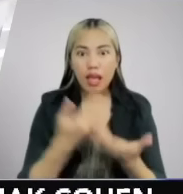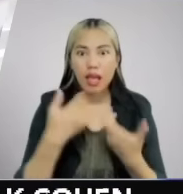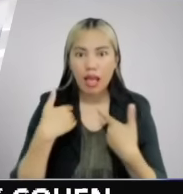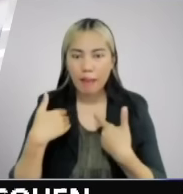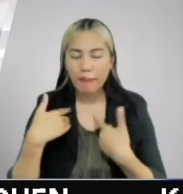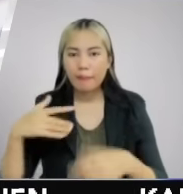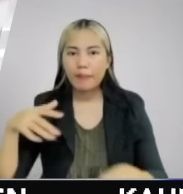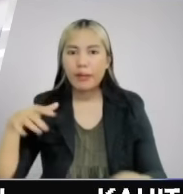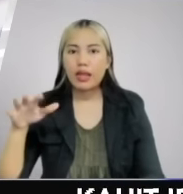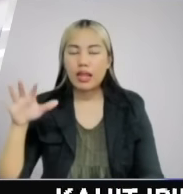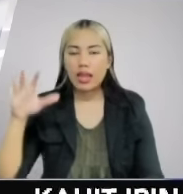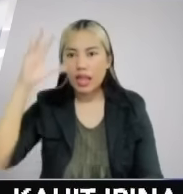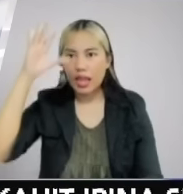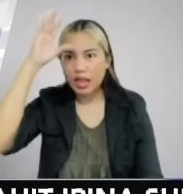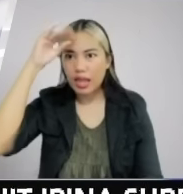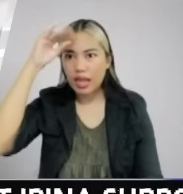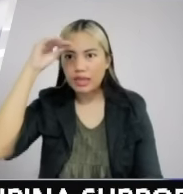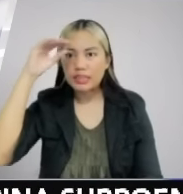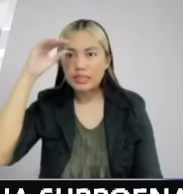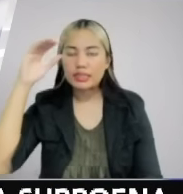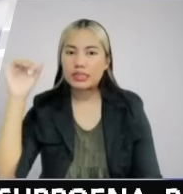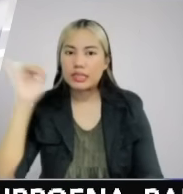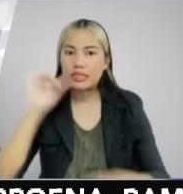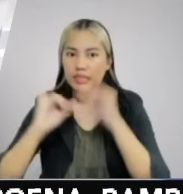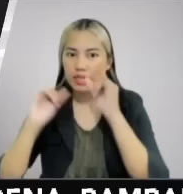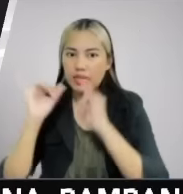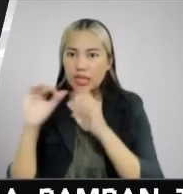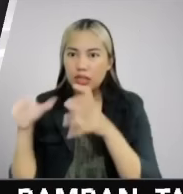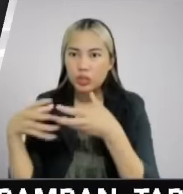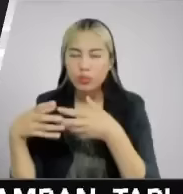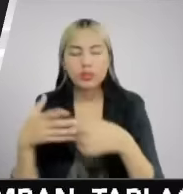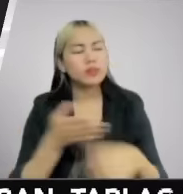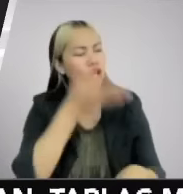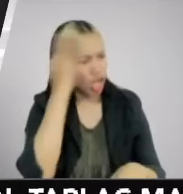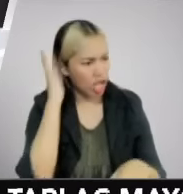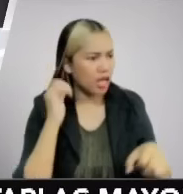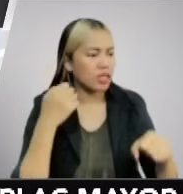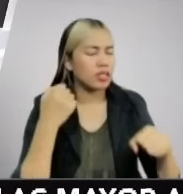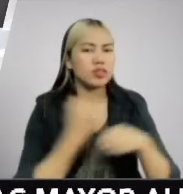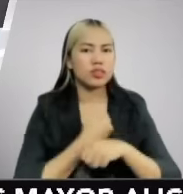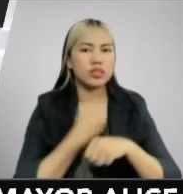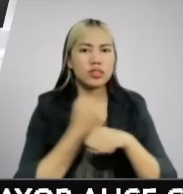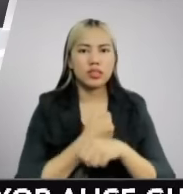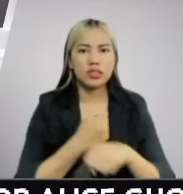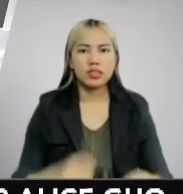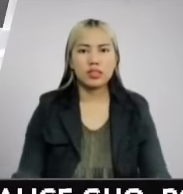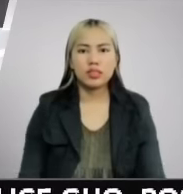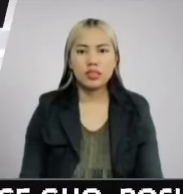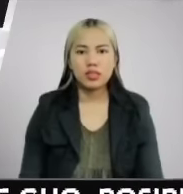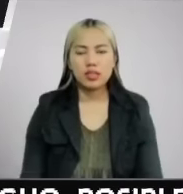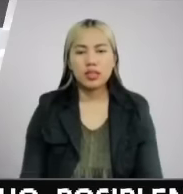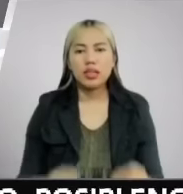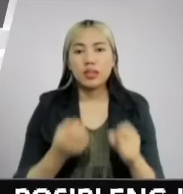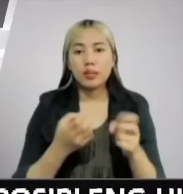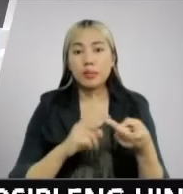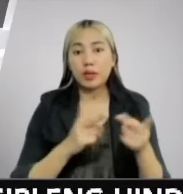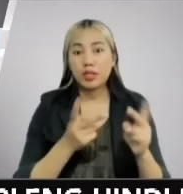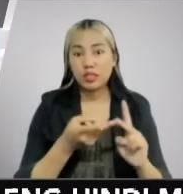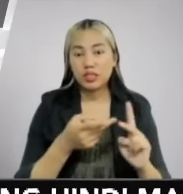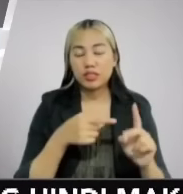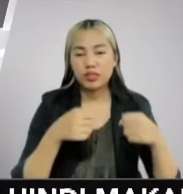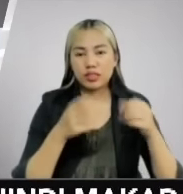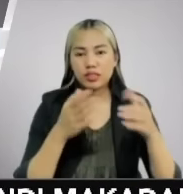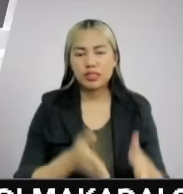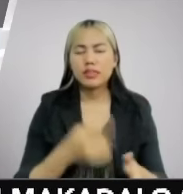lalaking lasingo haman sila ng sutukan kwento ng kinakasama ng Rider Bibili lang sana ang biktima ng